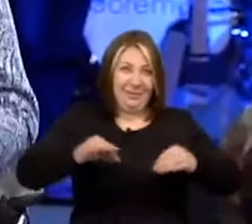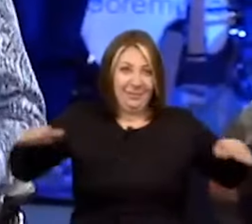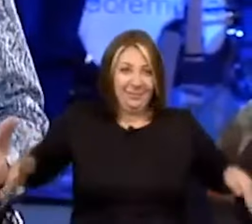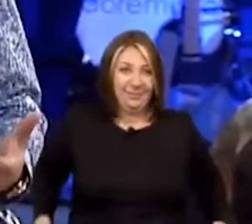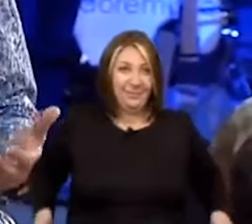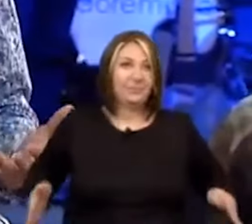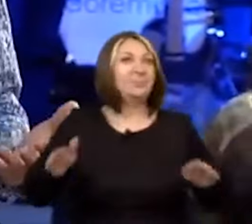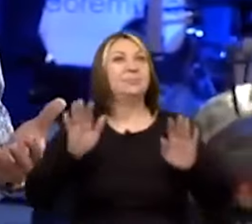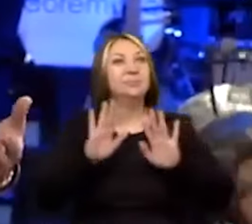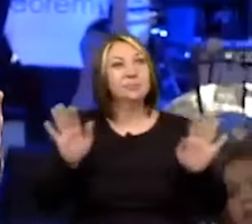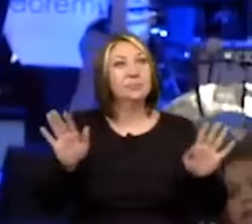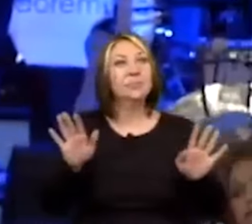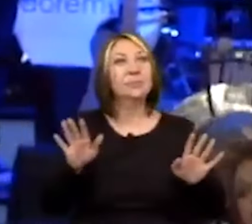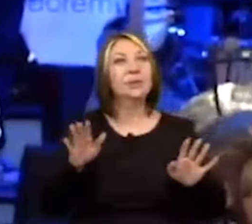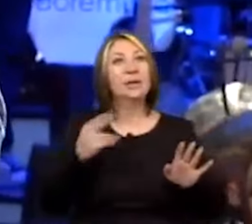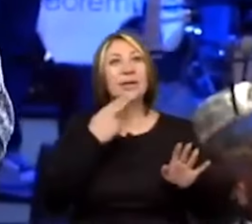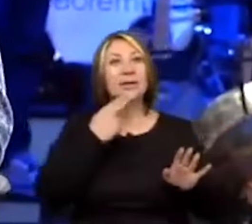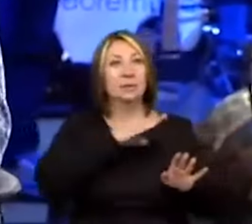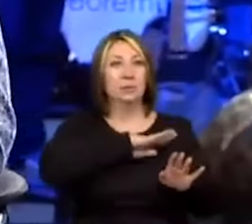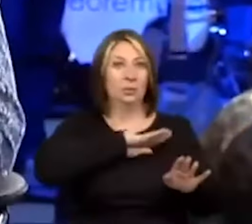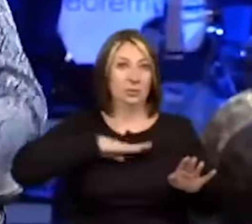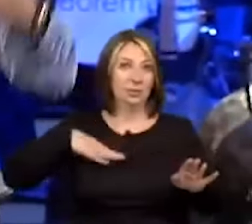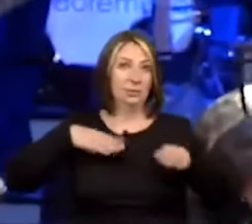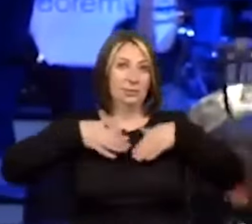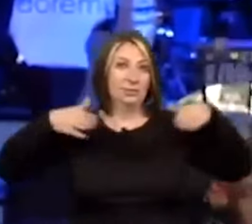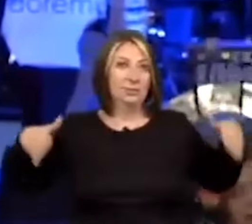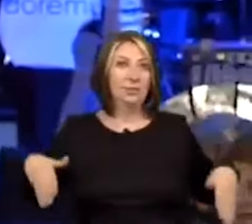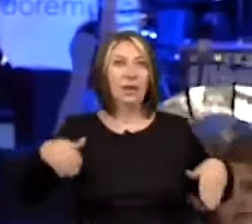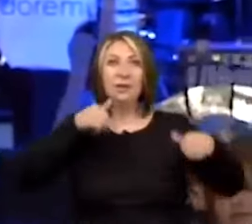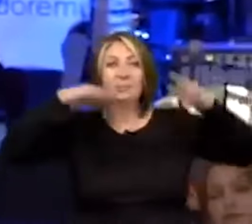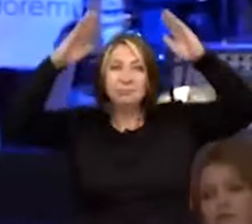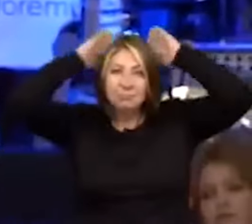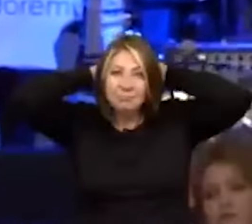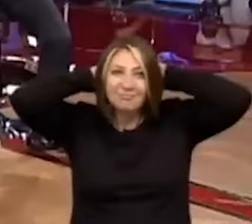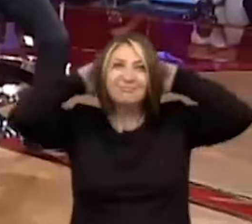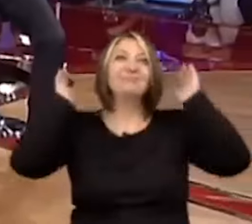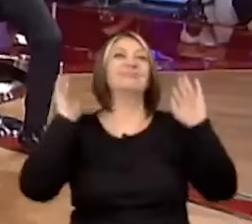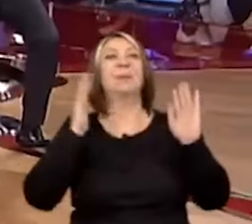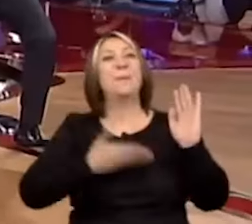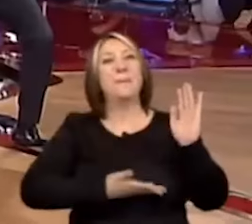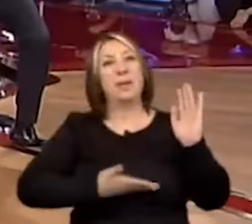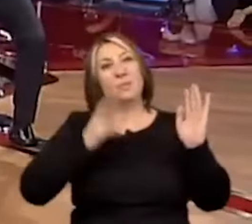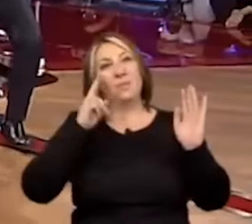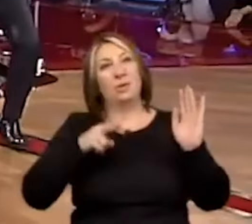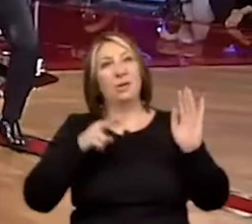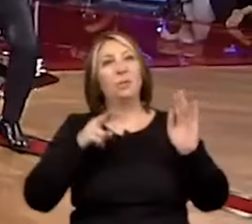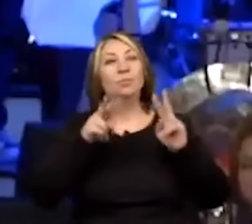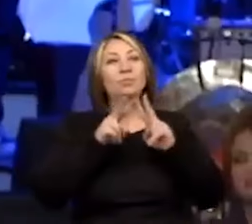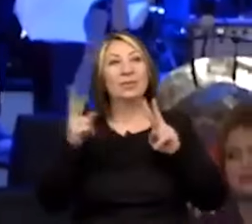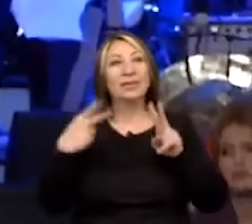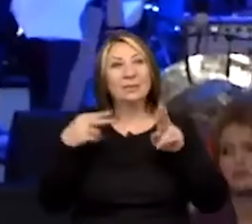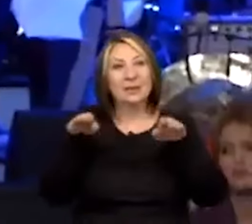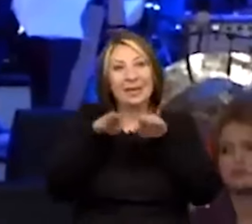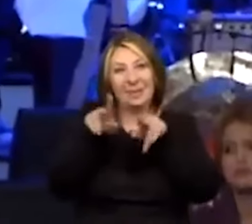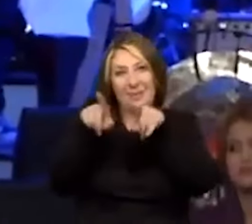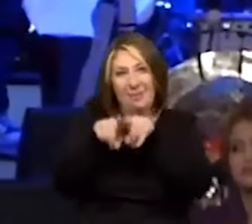yani gerekli yeri örten çarşaf kadının da göğüslerinden geçiyor. Adam şöyle yatıyor belinden geçiyor. Müjde Hanım'la biz